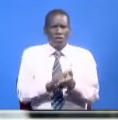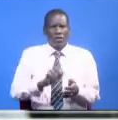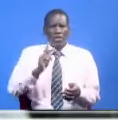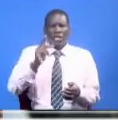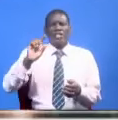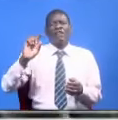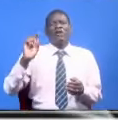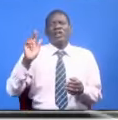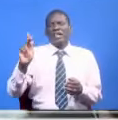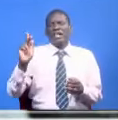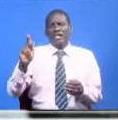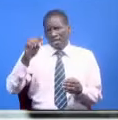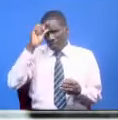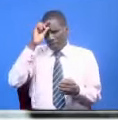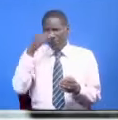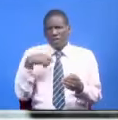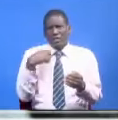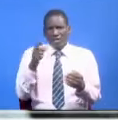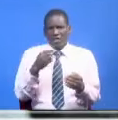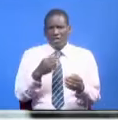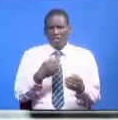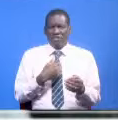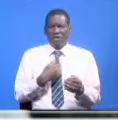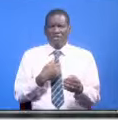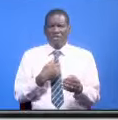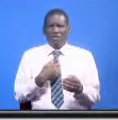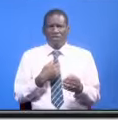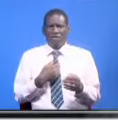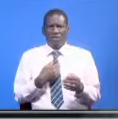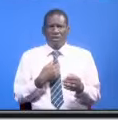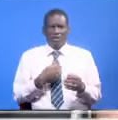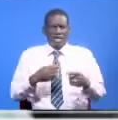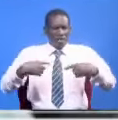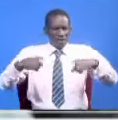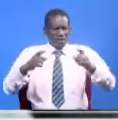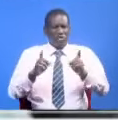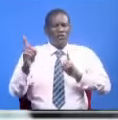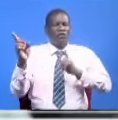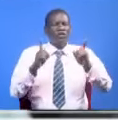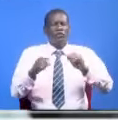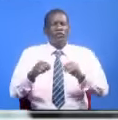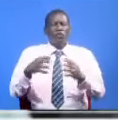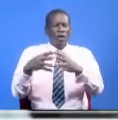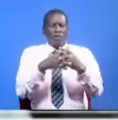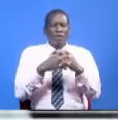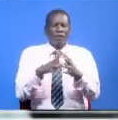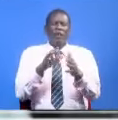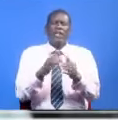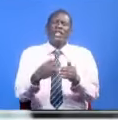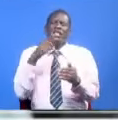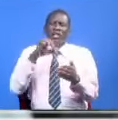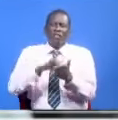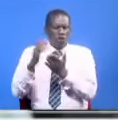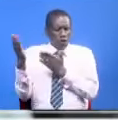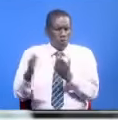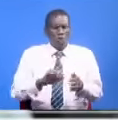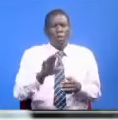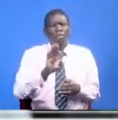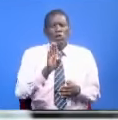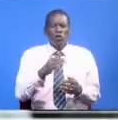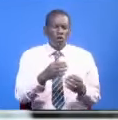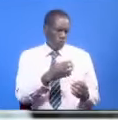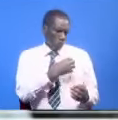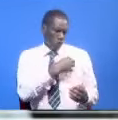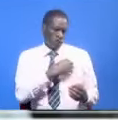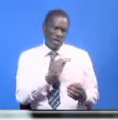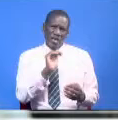government are saying they had a very successful trip to the US that brought billions. But we were just consulting and asking, but